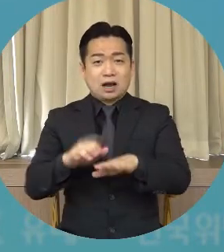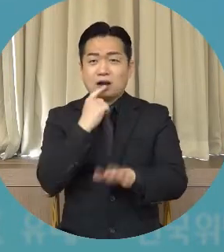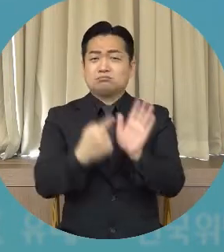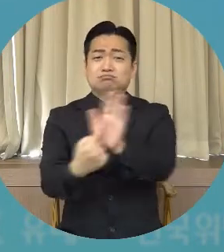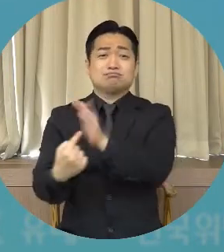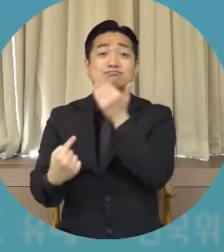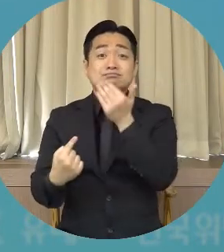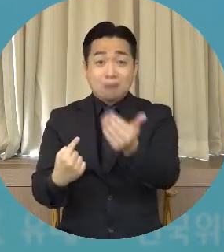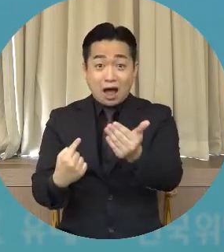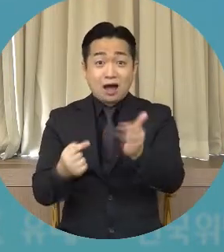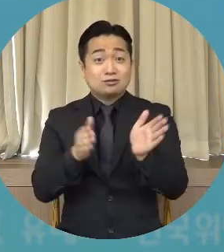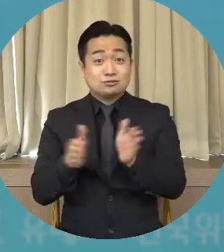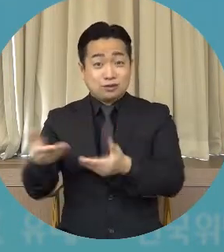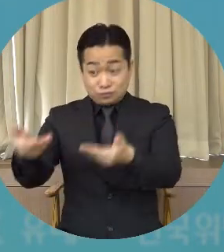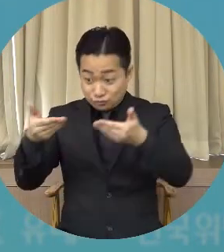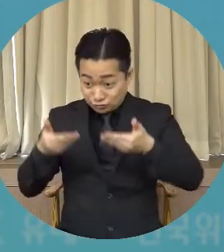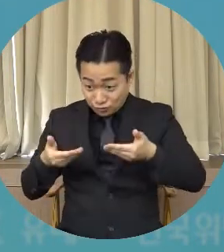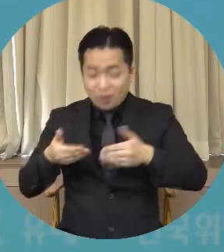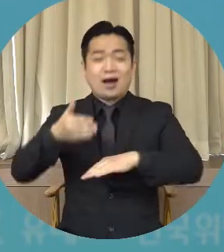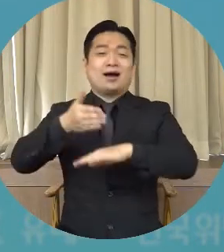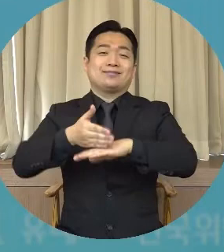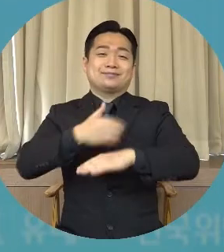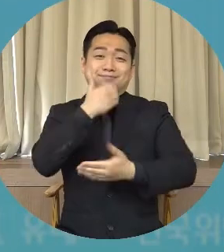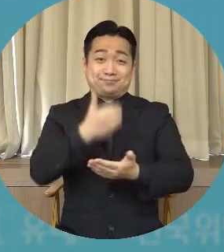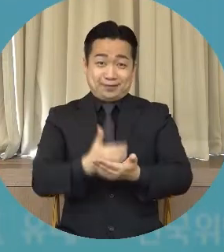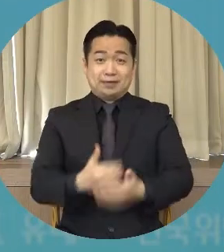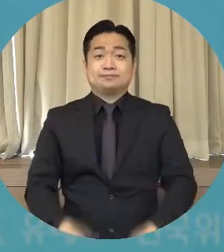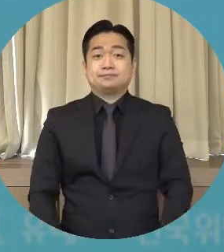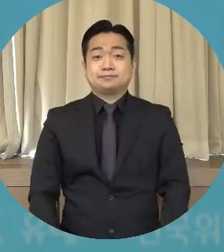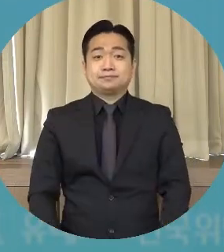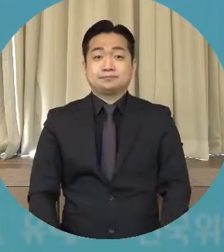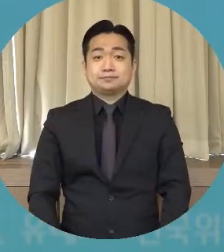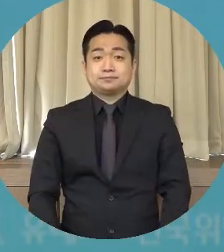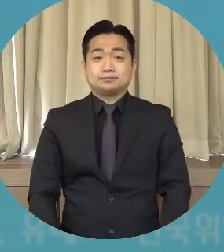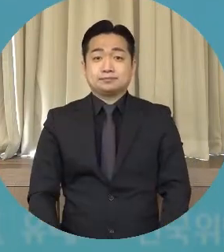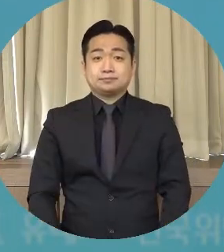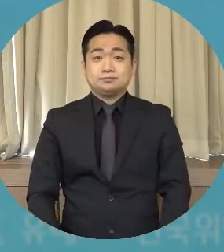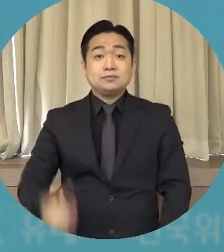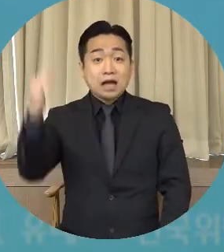같아서 굉장히 감동스럽습니다. 그리고